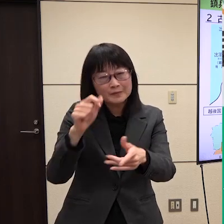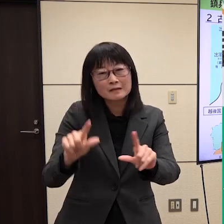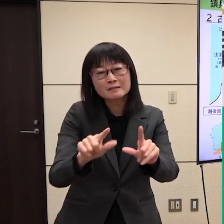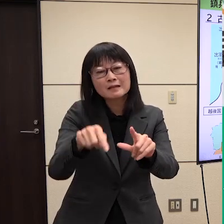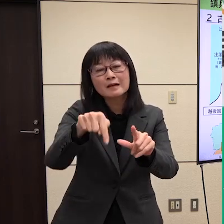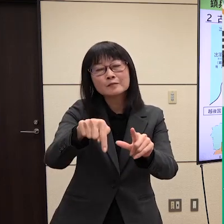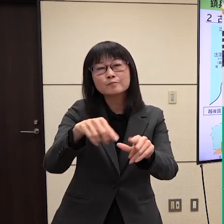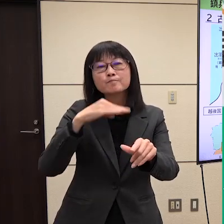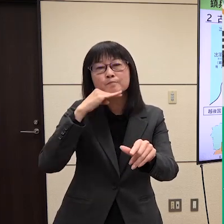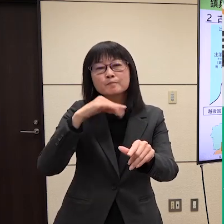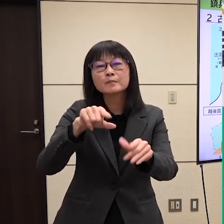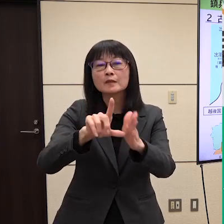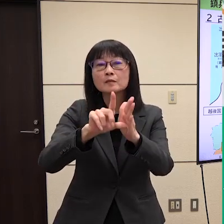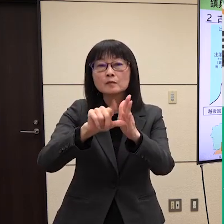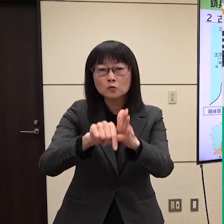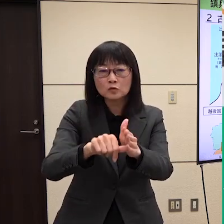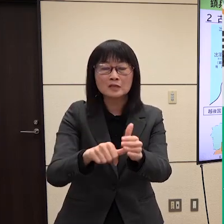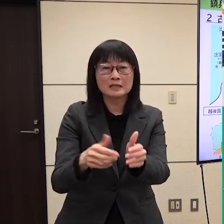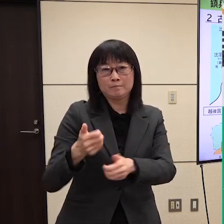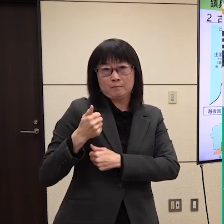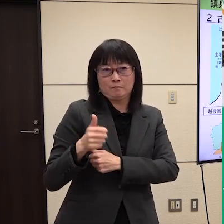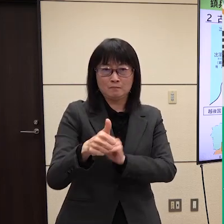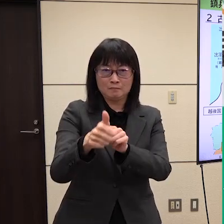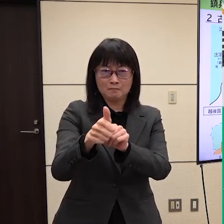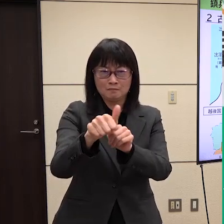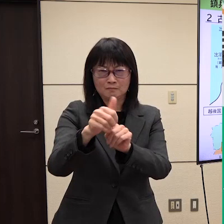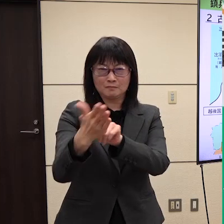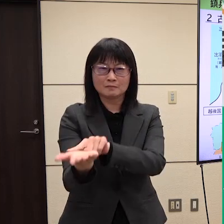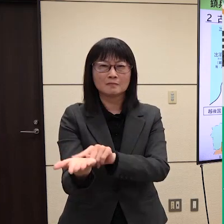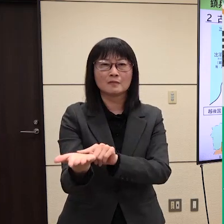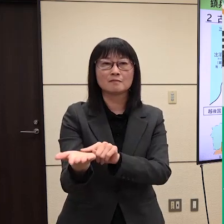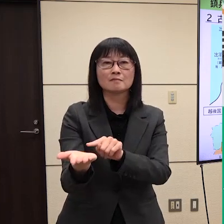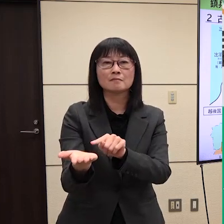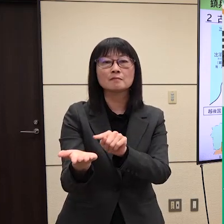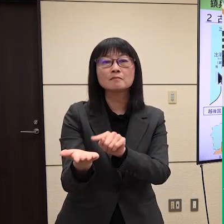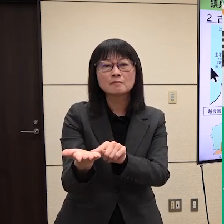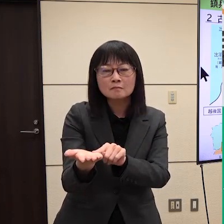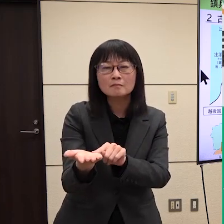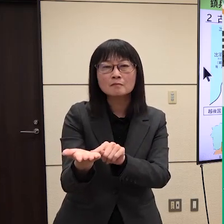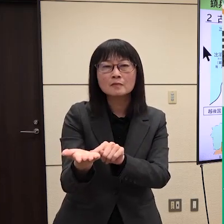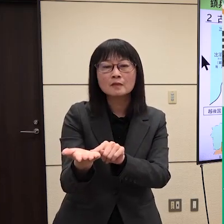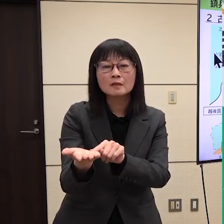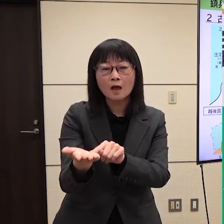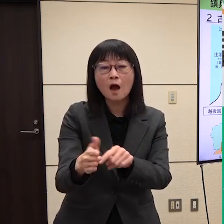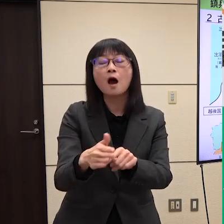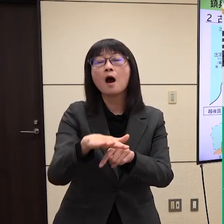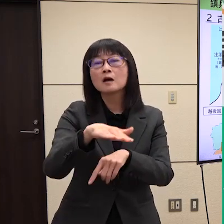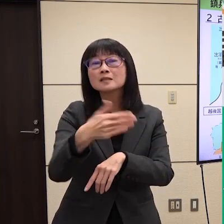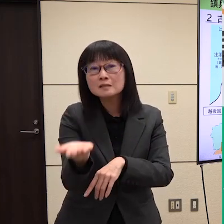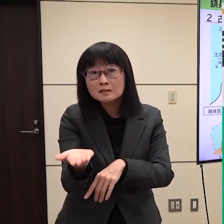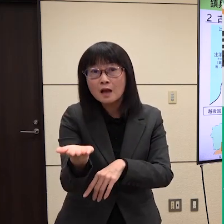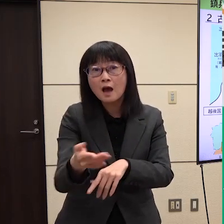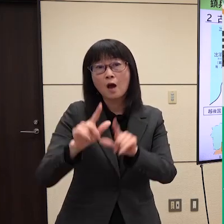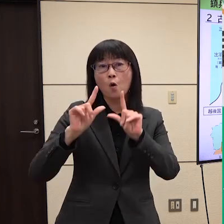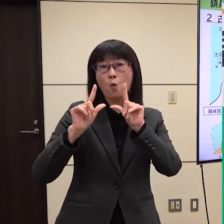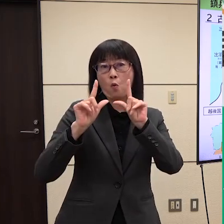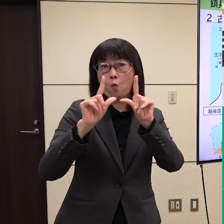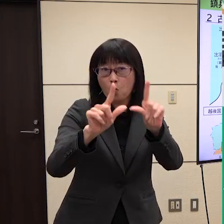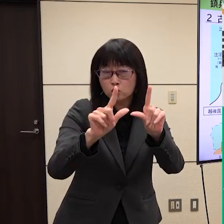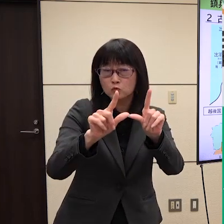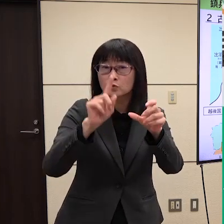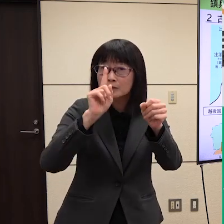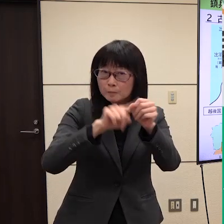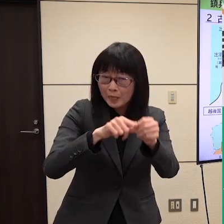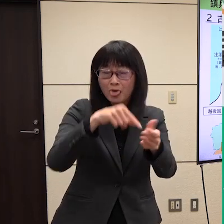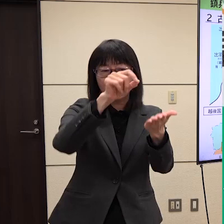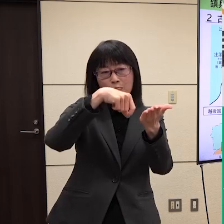下野の国司がですね、出羽の国に陳平死亡にかかる書状を作成したんだろうと。これは当然見つかってないわけですけども、で